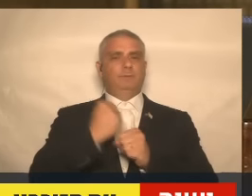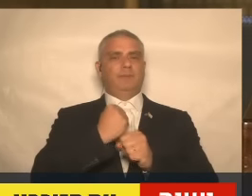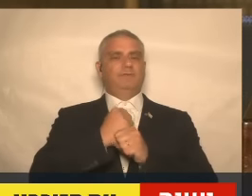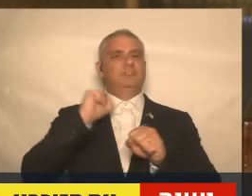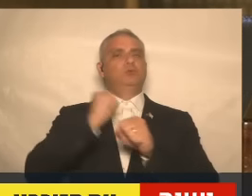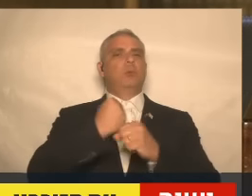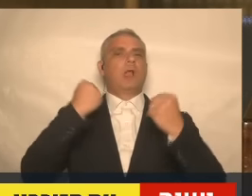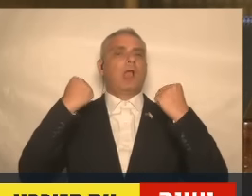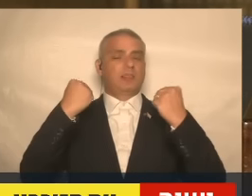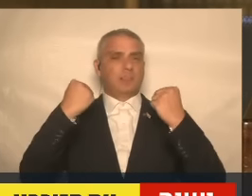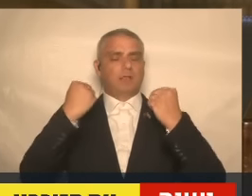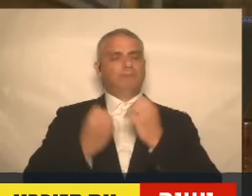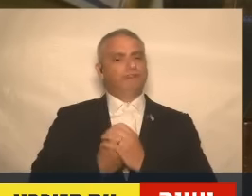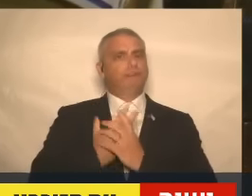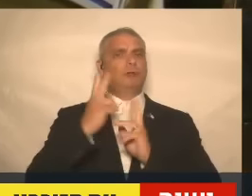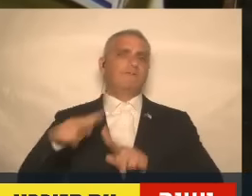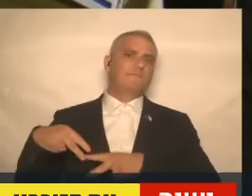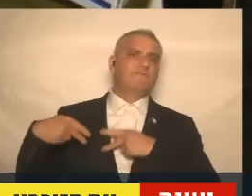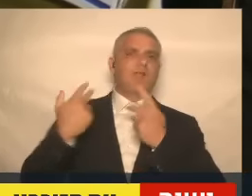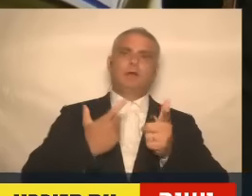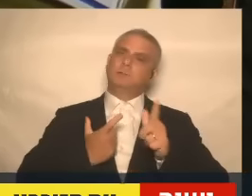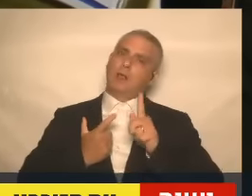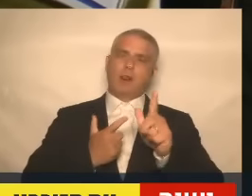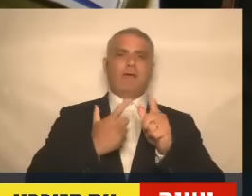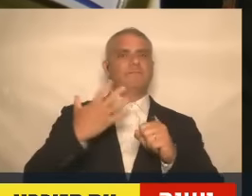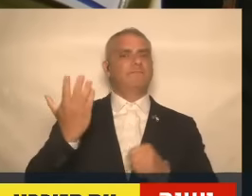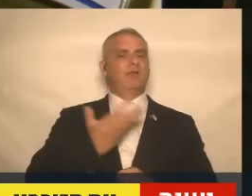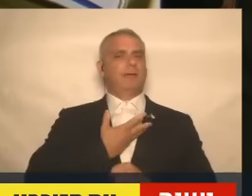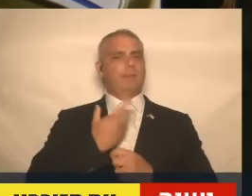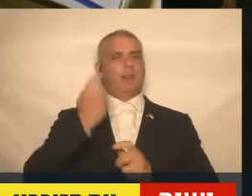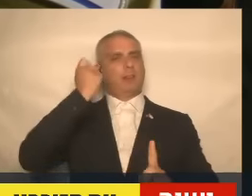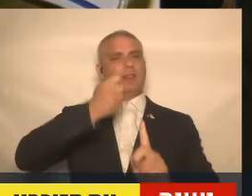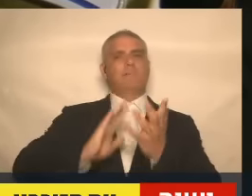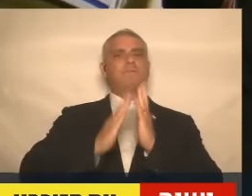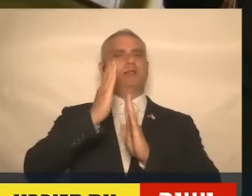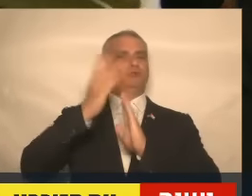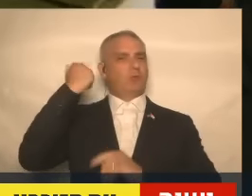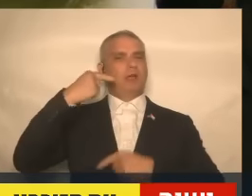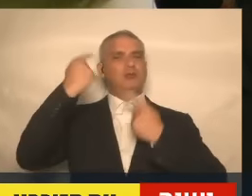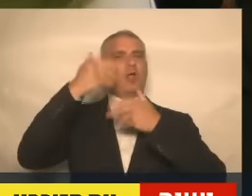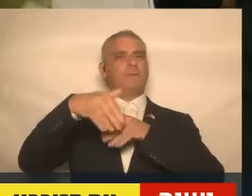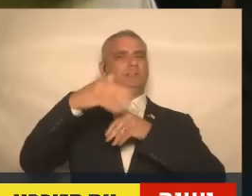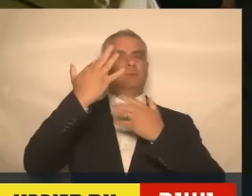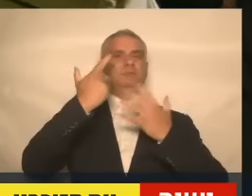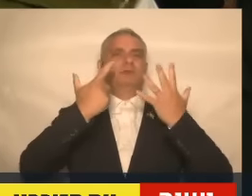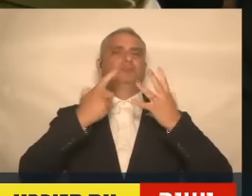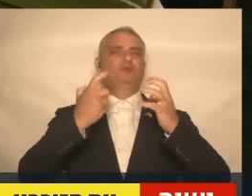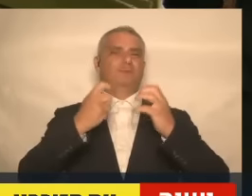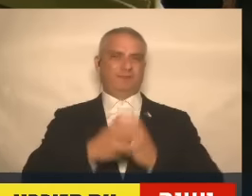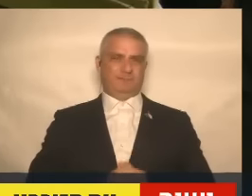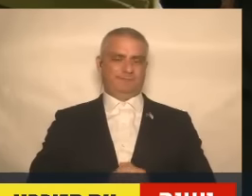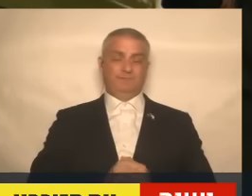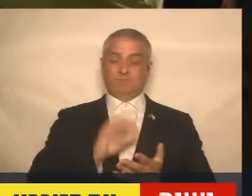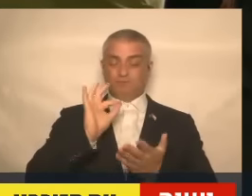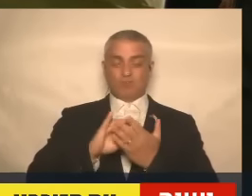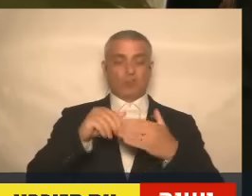צוק איתן, השתקם, חזר ללחימה ואף זכה להשים משואה ביום העצמאות ה-70.